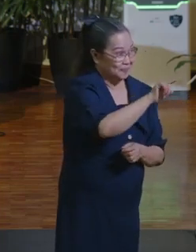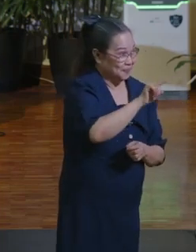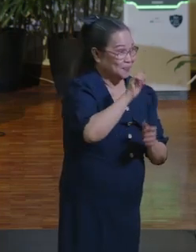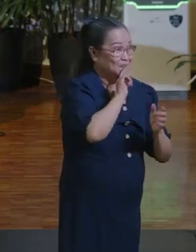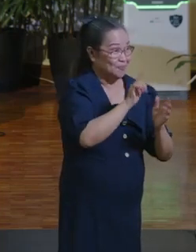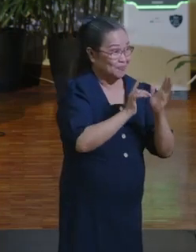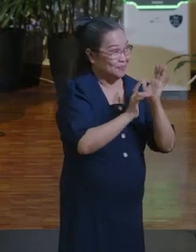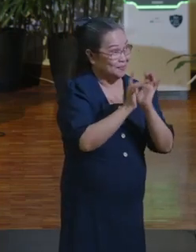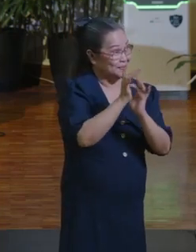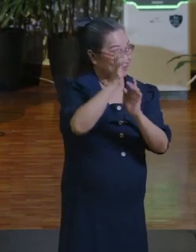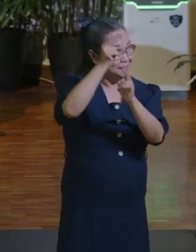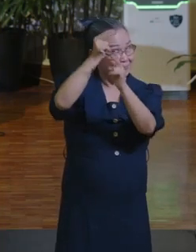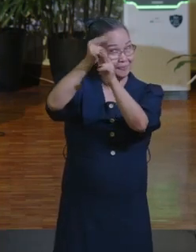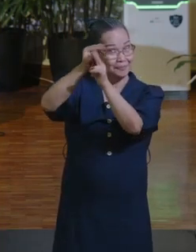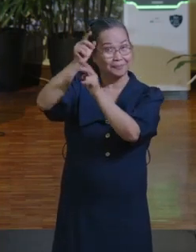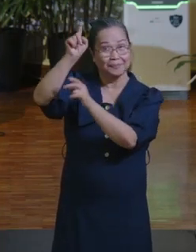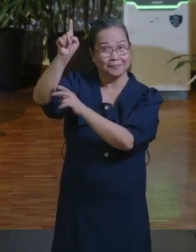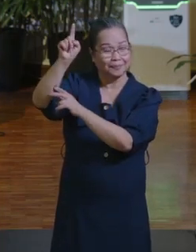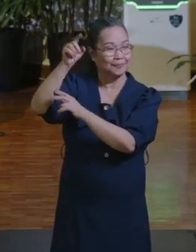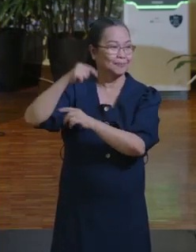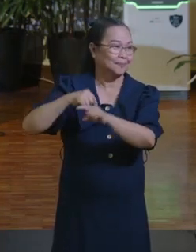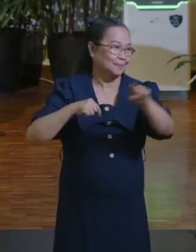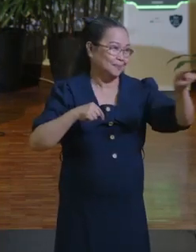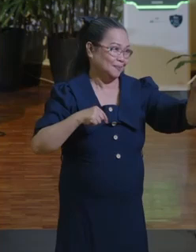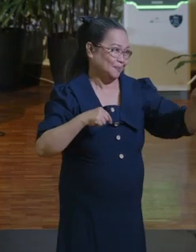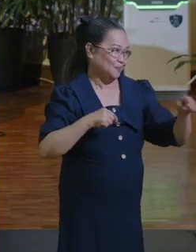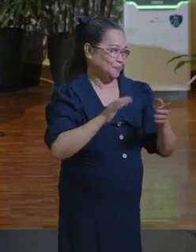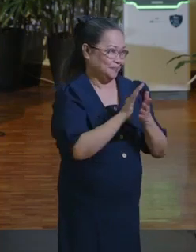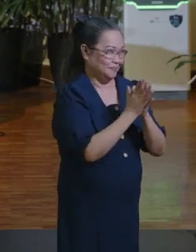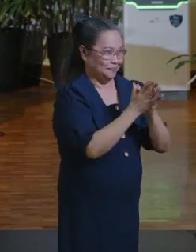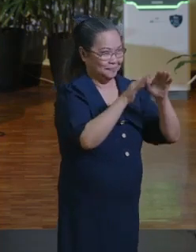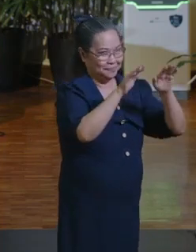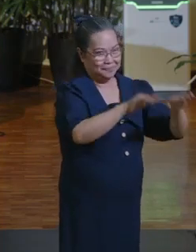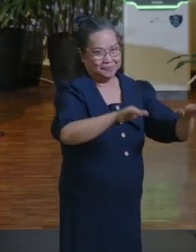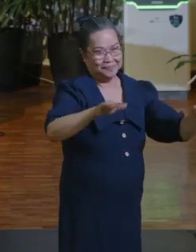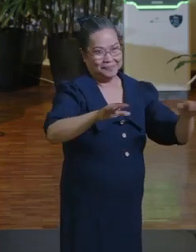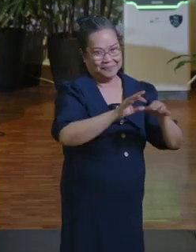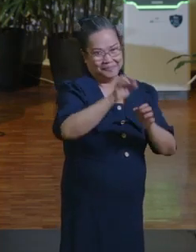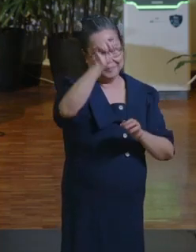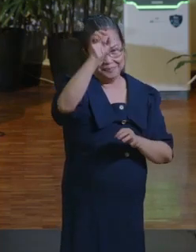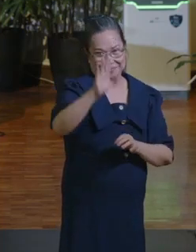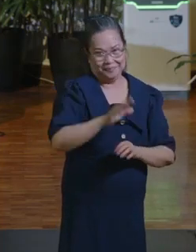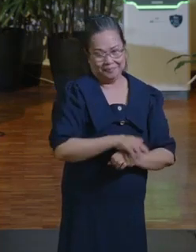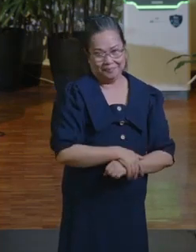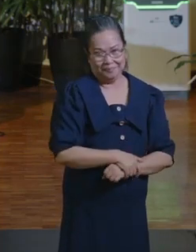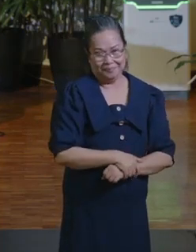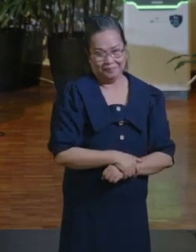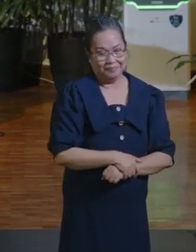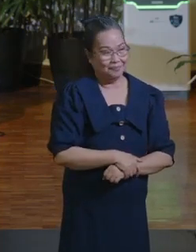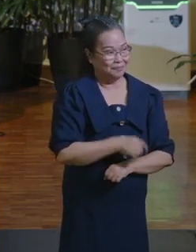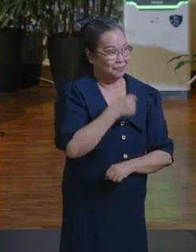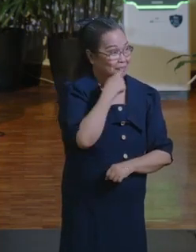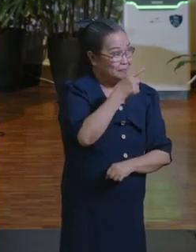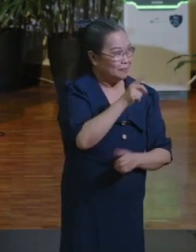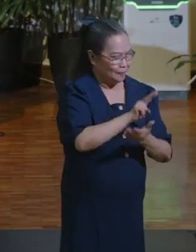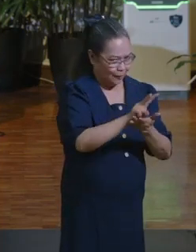His name, we are called the children of God. Pero tignan niyo yung verse